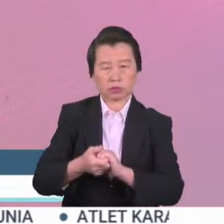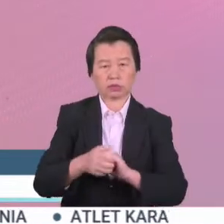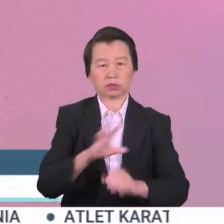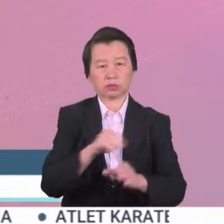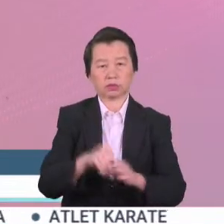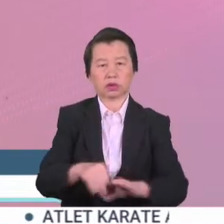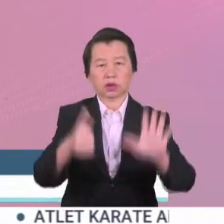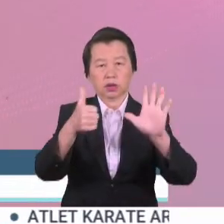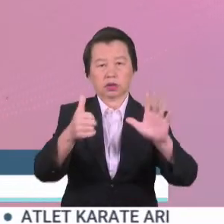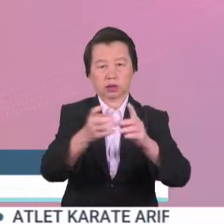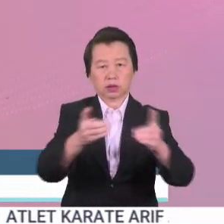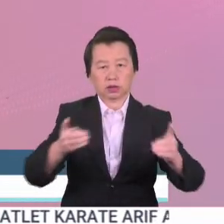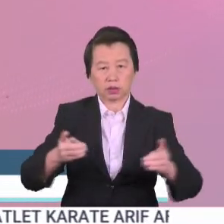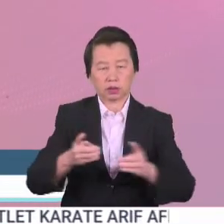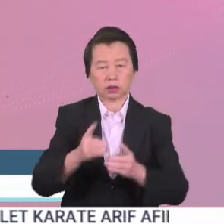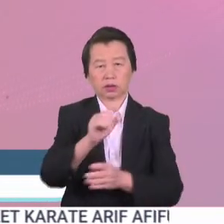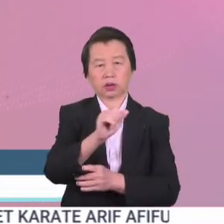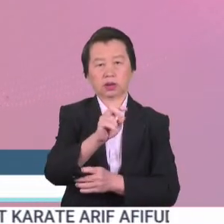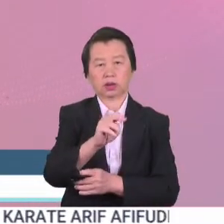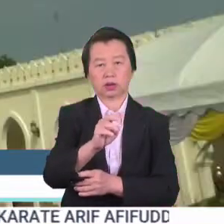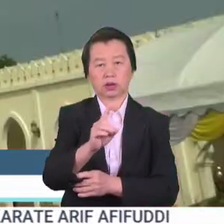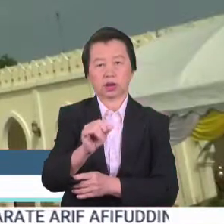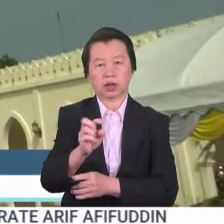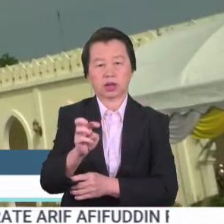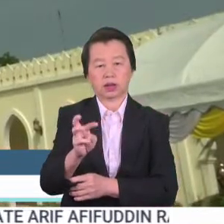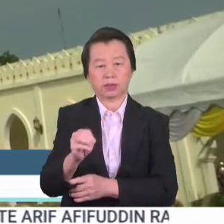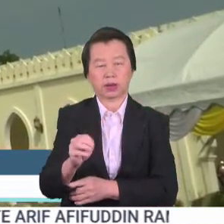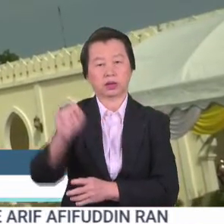merangkumi enam Wilayah andamandi selatan